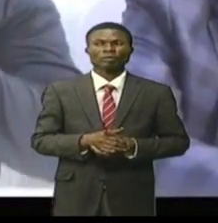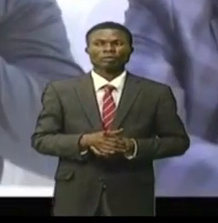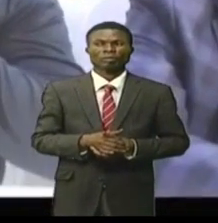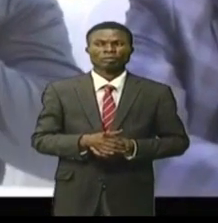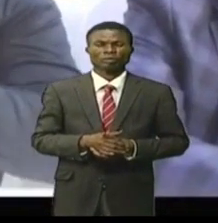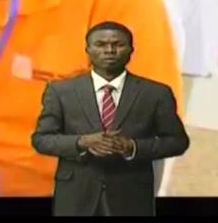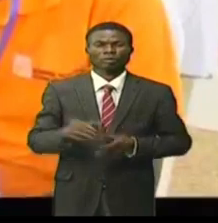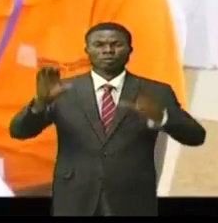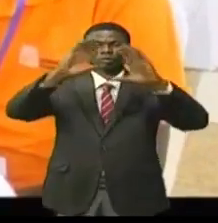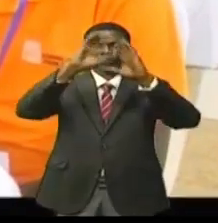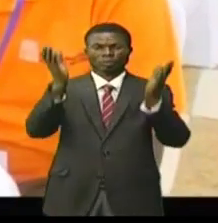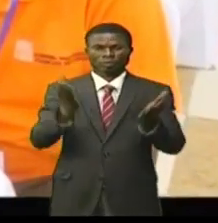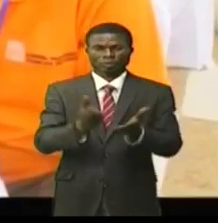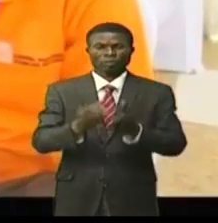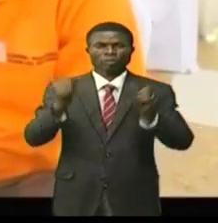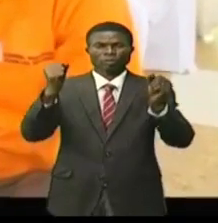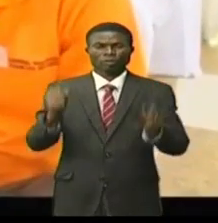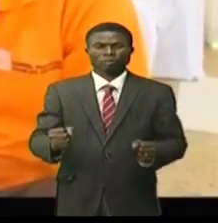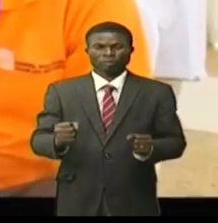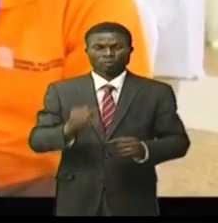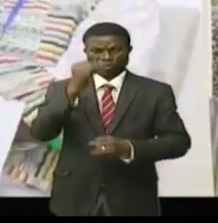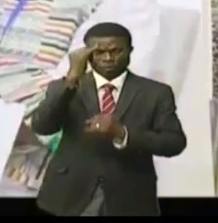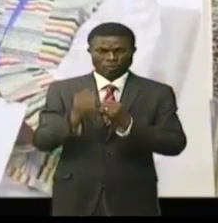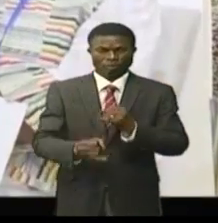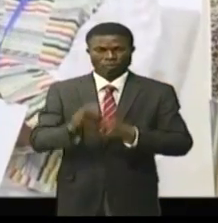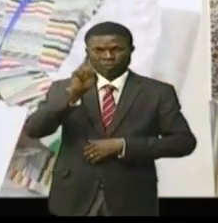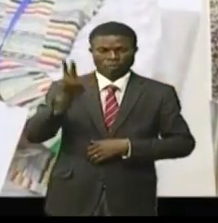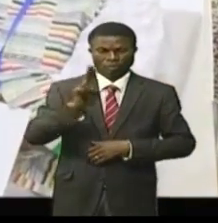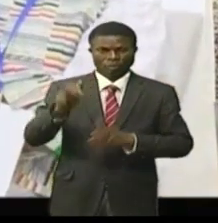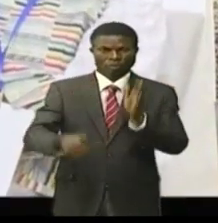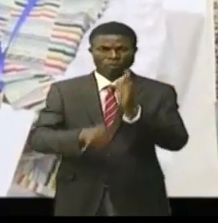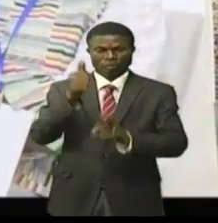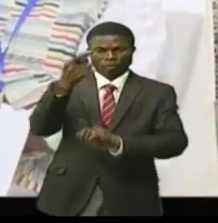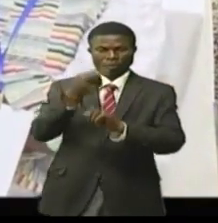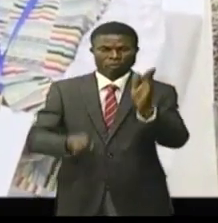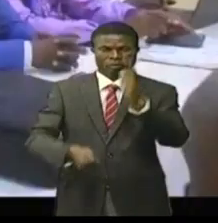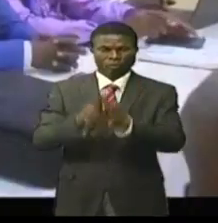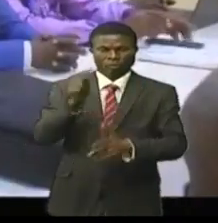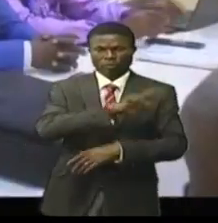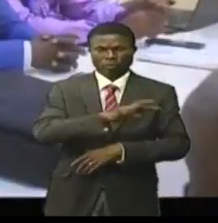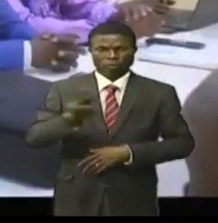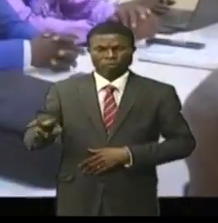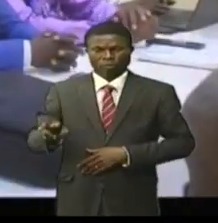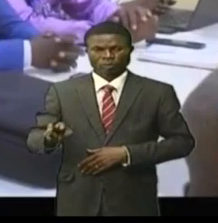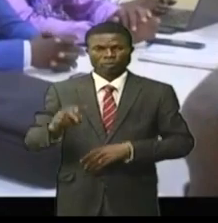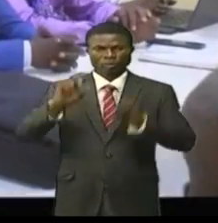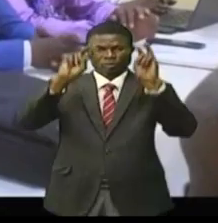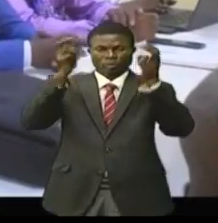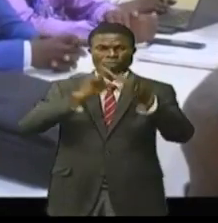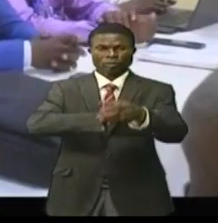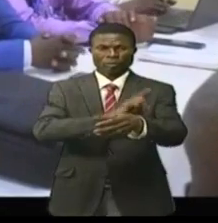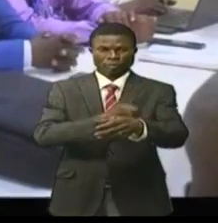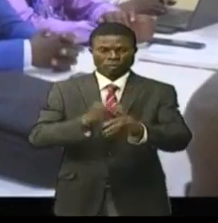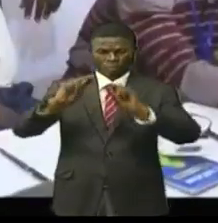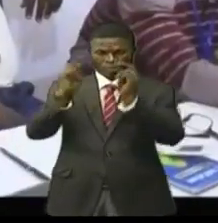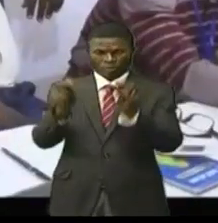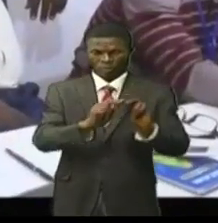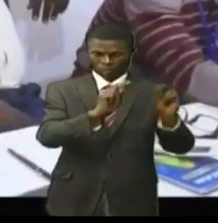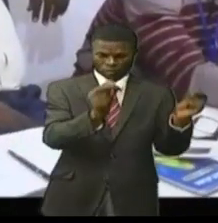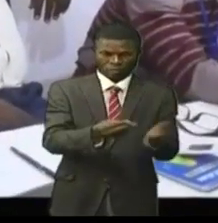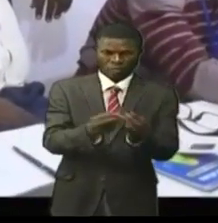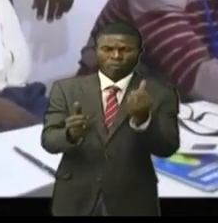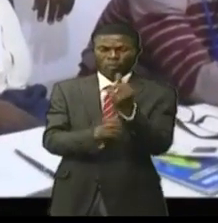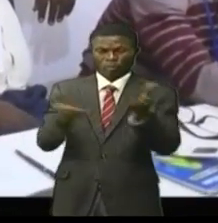relèvement communautaire et stabilisation se sont clôturés ce vendredi 11 novembre 2022 à Goma. Au cours des travaux en carrefour, les participants,